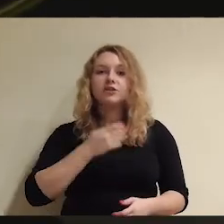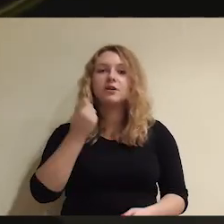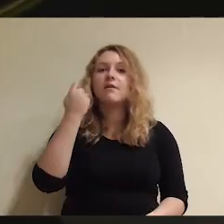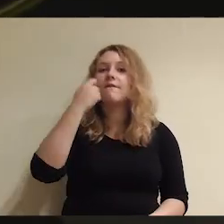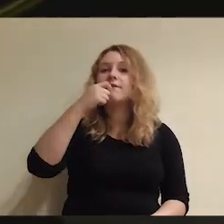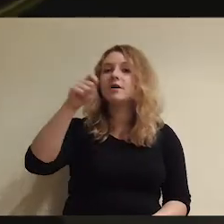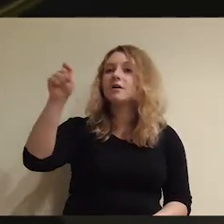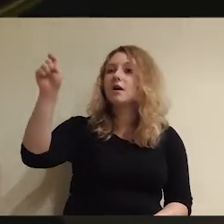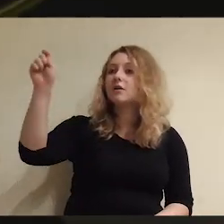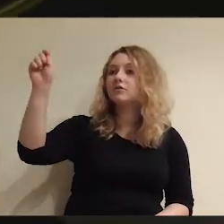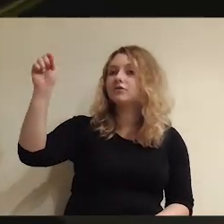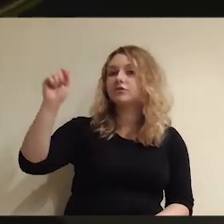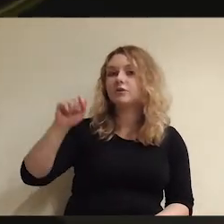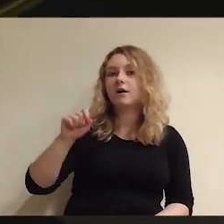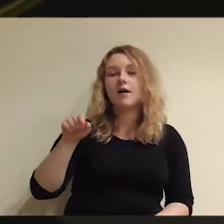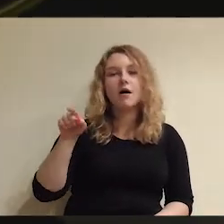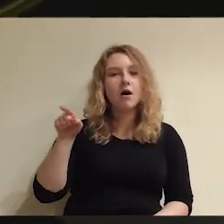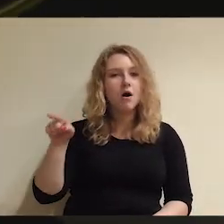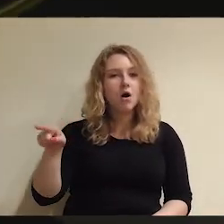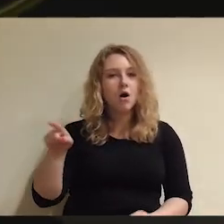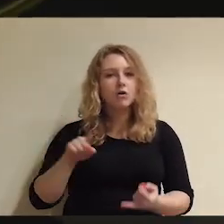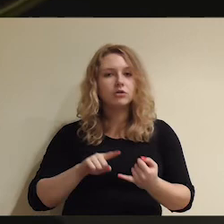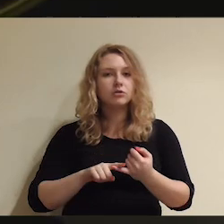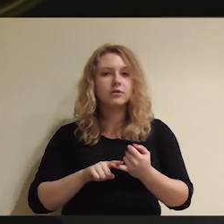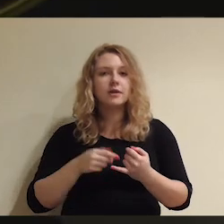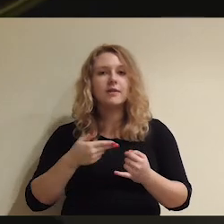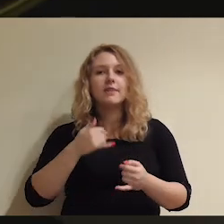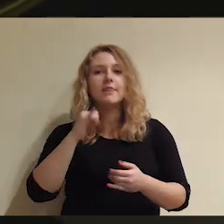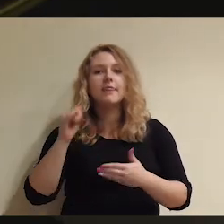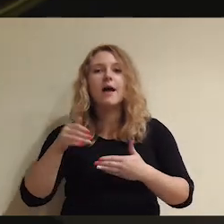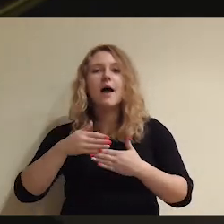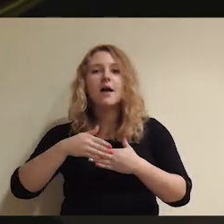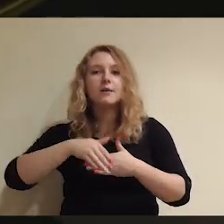Zobacz teraz, jak właściciel wyjeżdża.